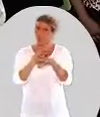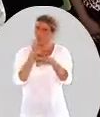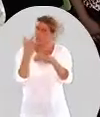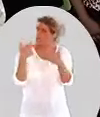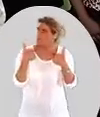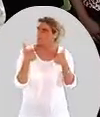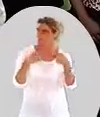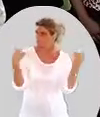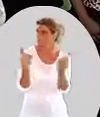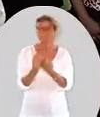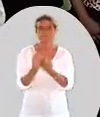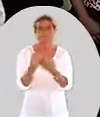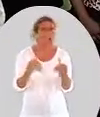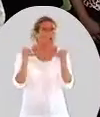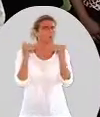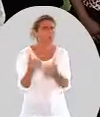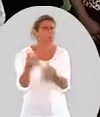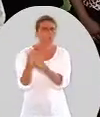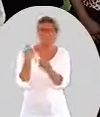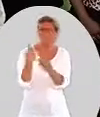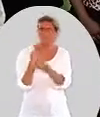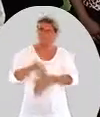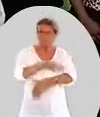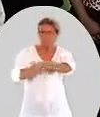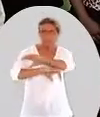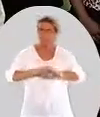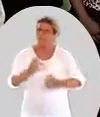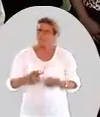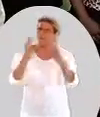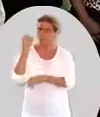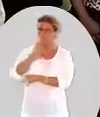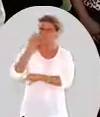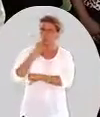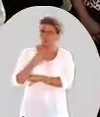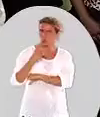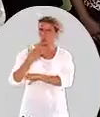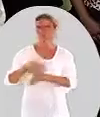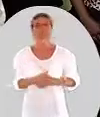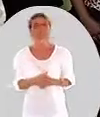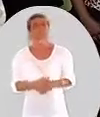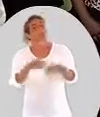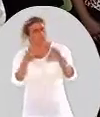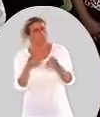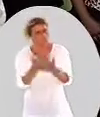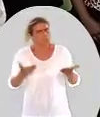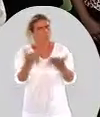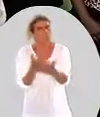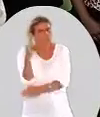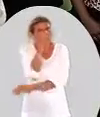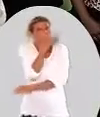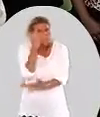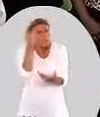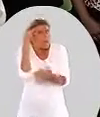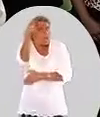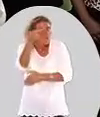nous continuerons à travailler pour la maintenir au quotidien notre tâche étendue ambitieuse